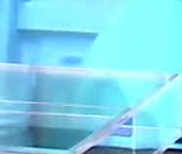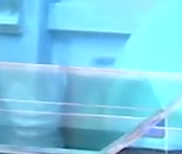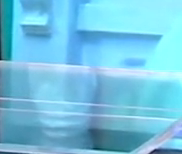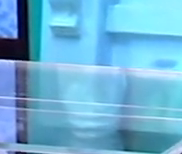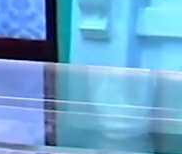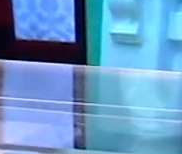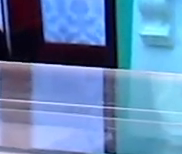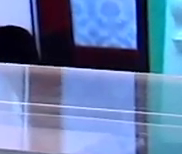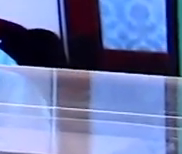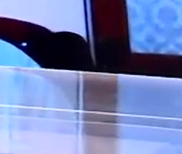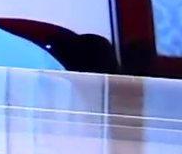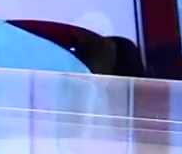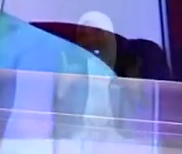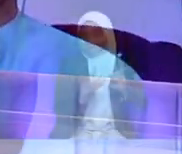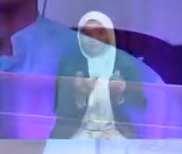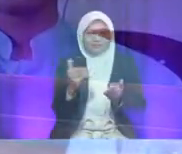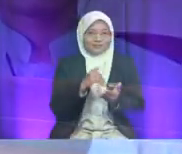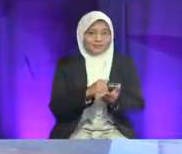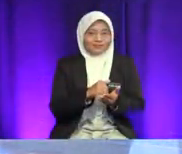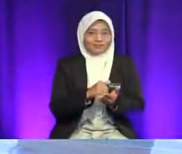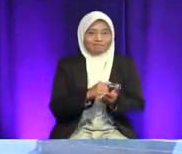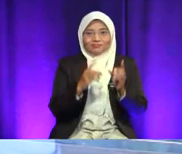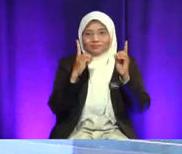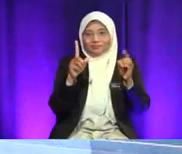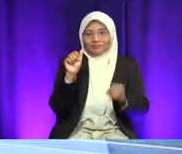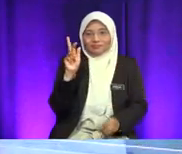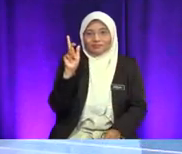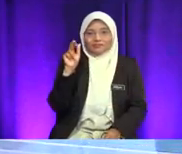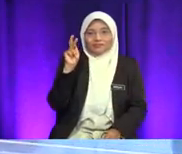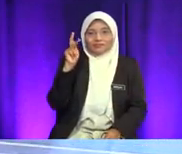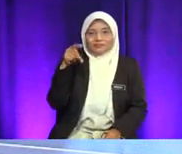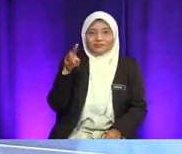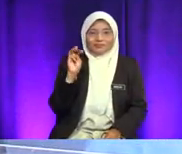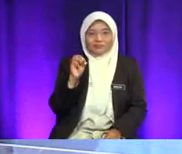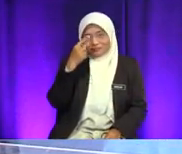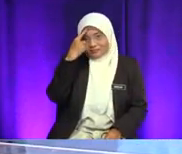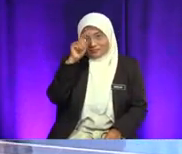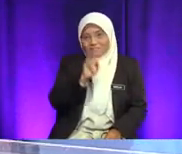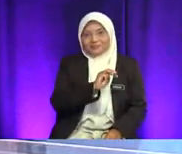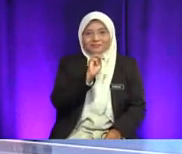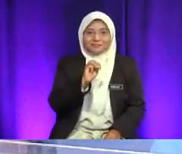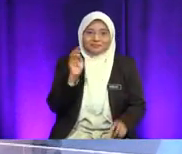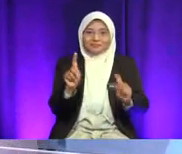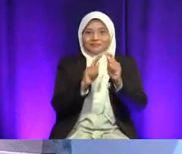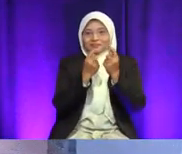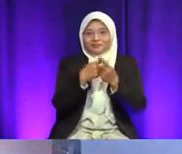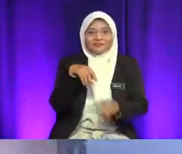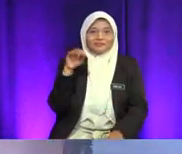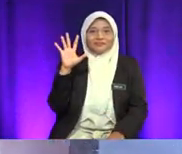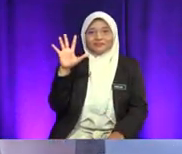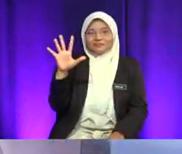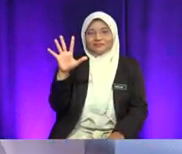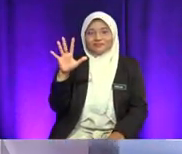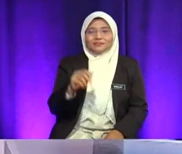kita bersama kembali dalam Didik Tiwi KPM pastinya ketika ini khusus untuk murid-murid yang berada di tingkatan 5 kita akan